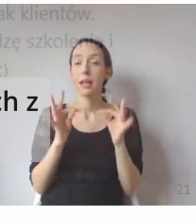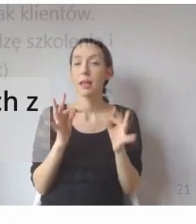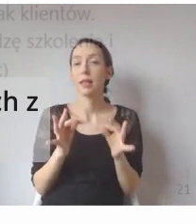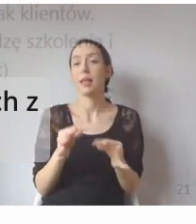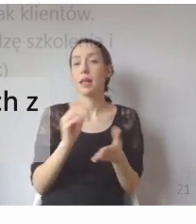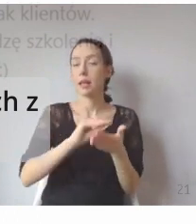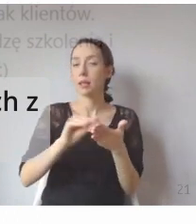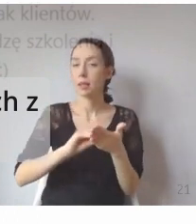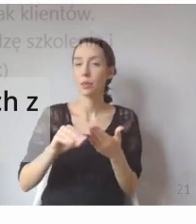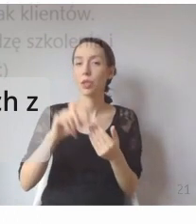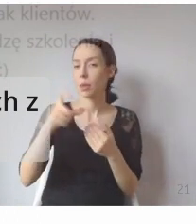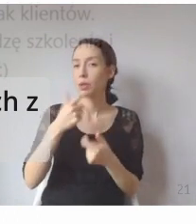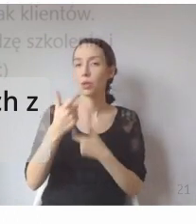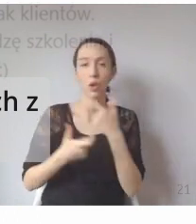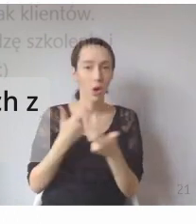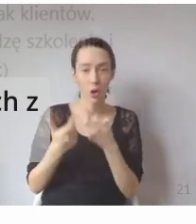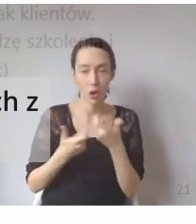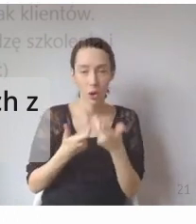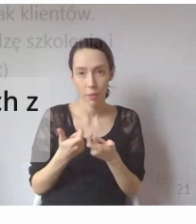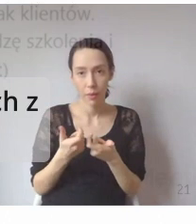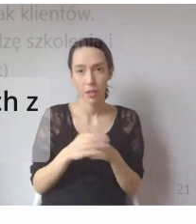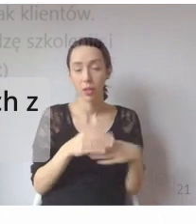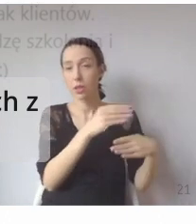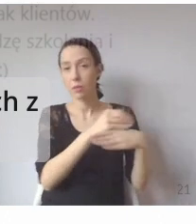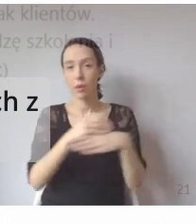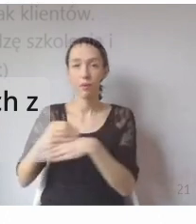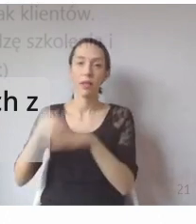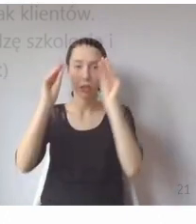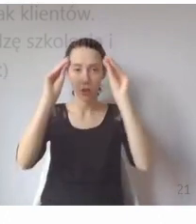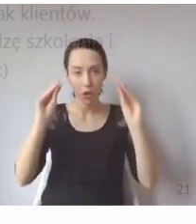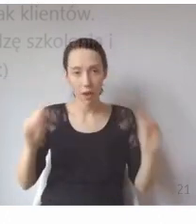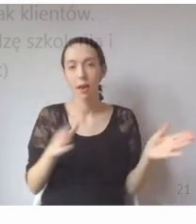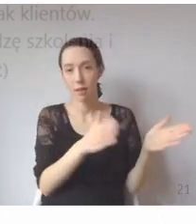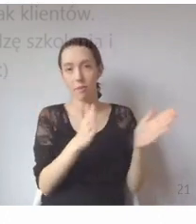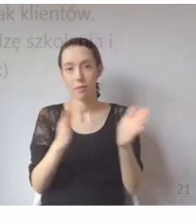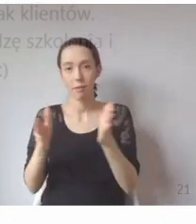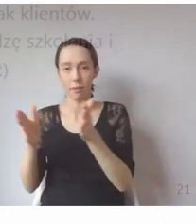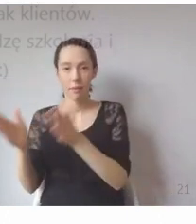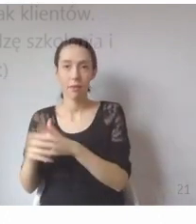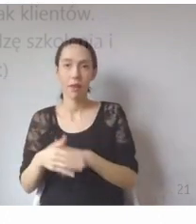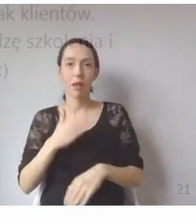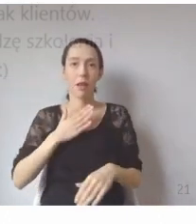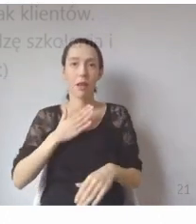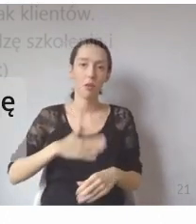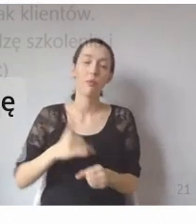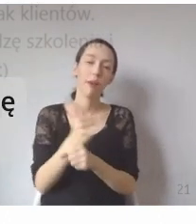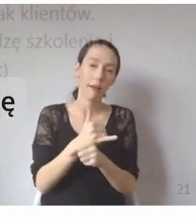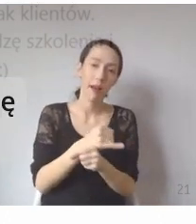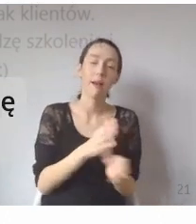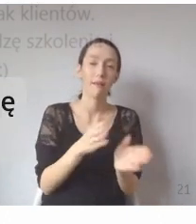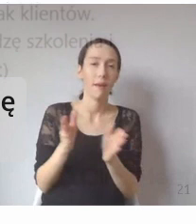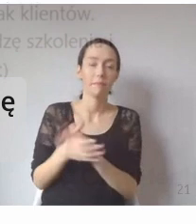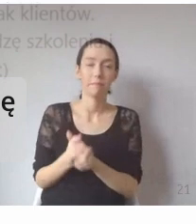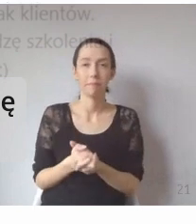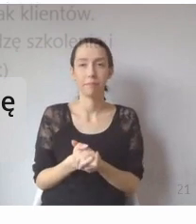wizerunkowych z obszaru HR i employer brandingu i bardzo lubię kawę i tiramisu, nie? Czyli zobaczcie,